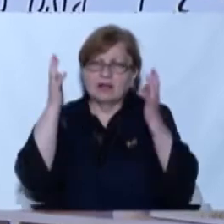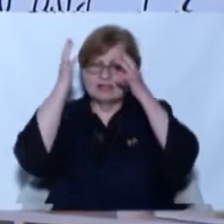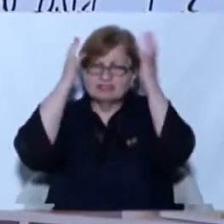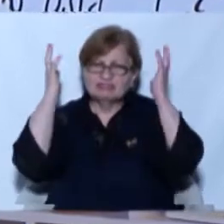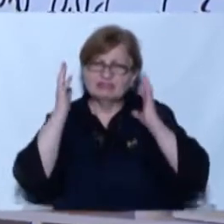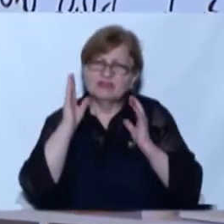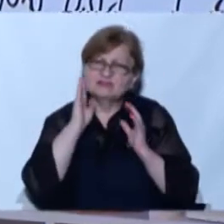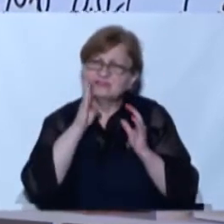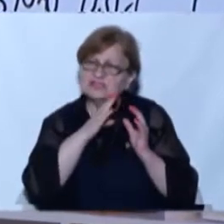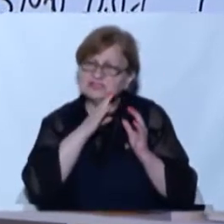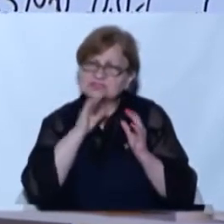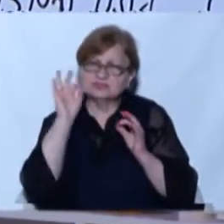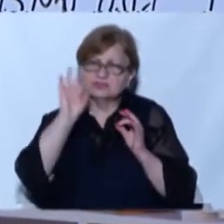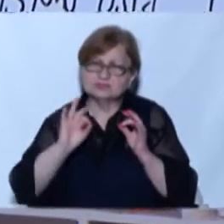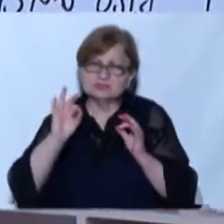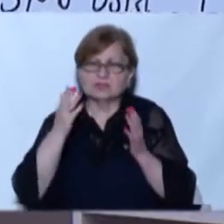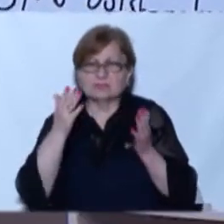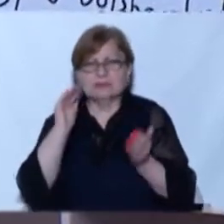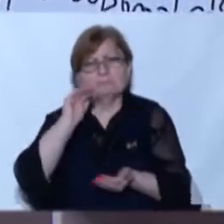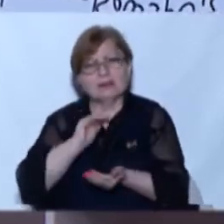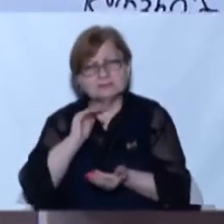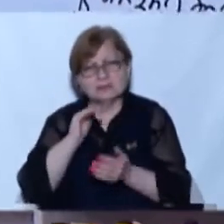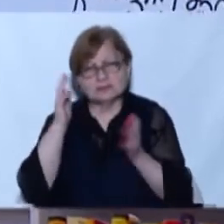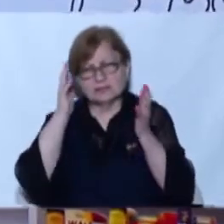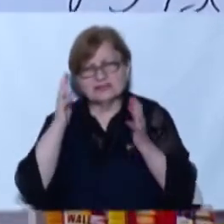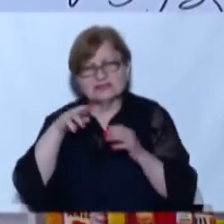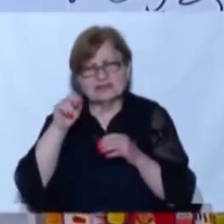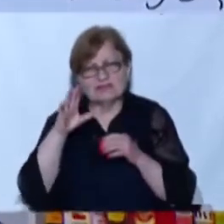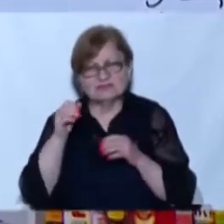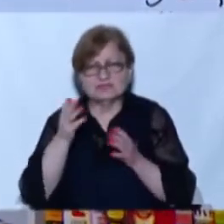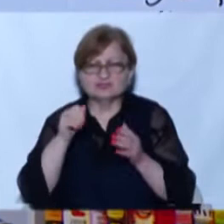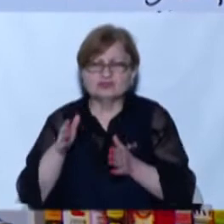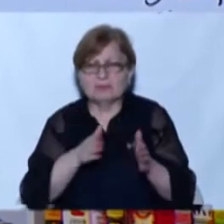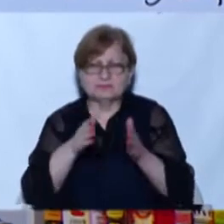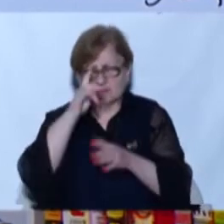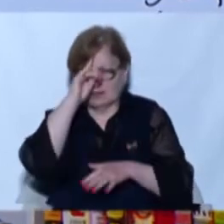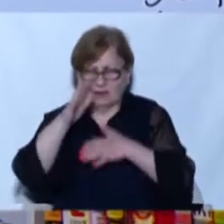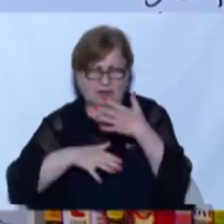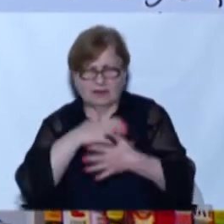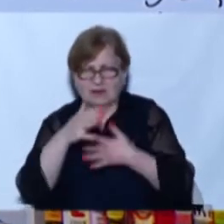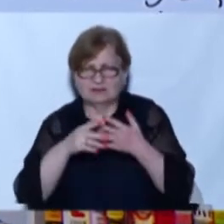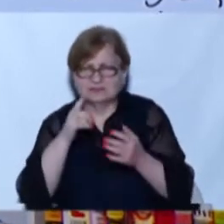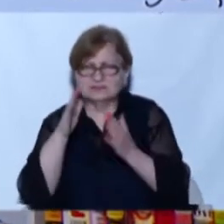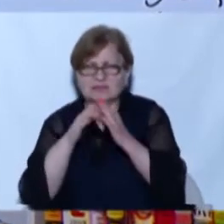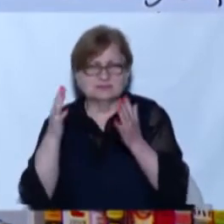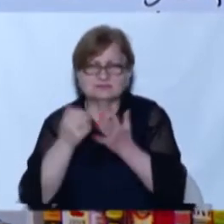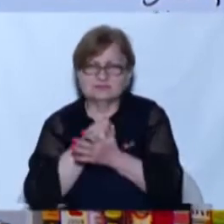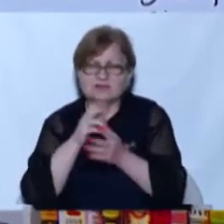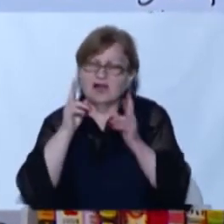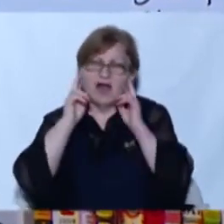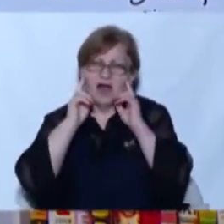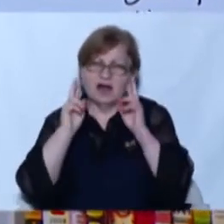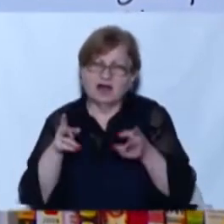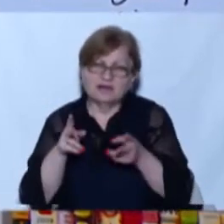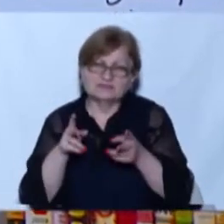შესახებ ან პატარა დევის შესახებ ან დევის რომელსაც გზა აებნა და სახს ვერ მიაგნო. Არ ვიცი